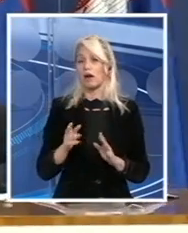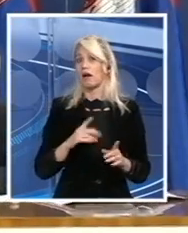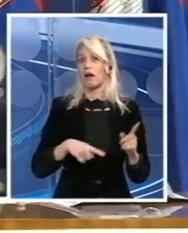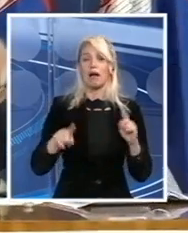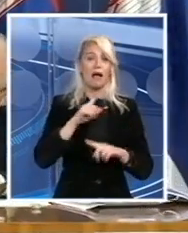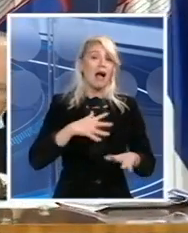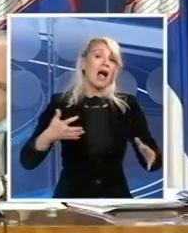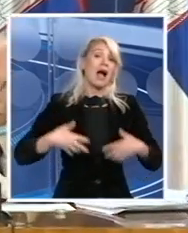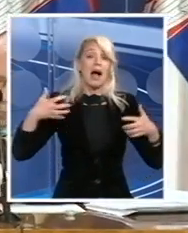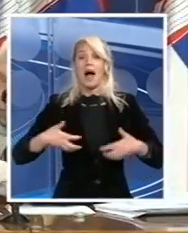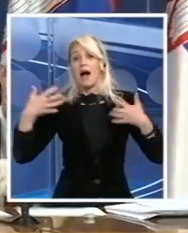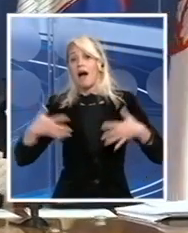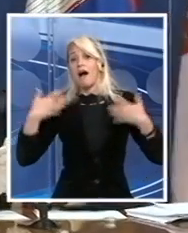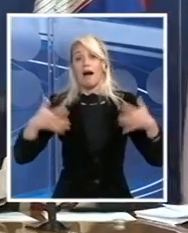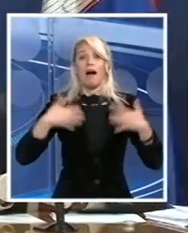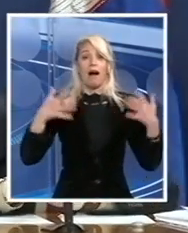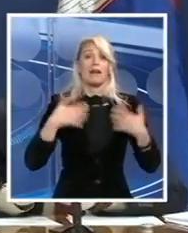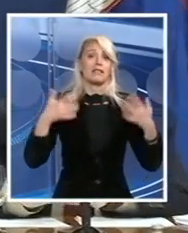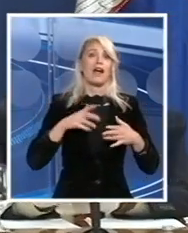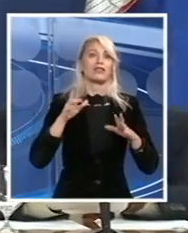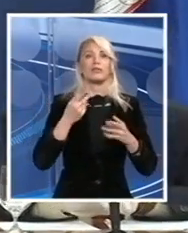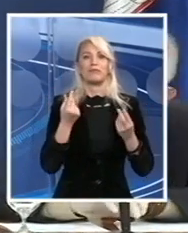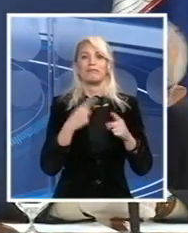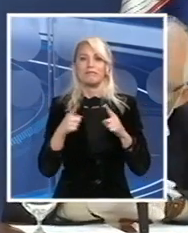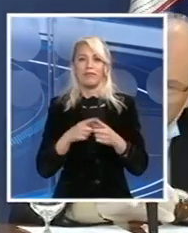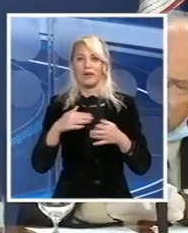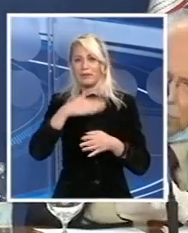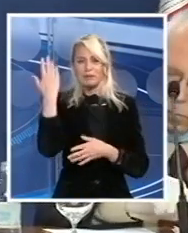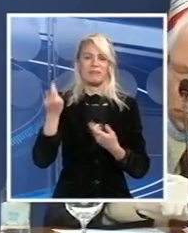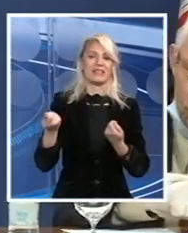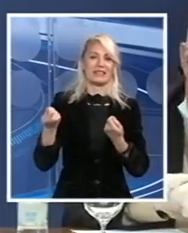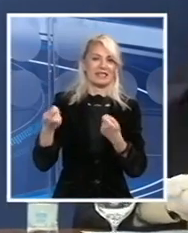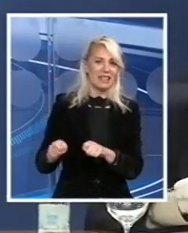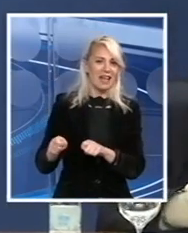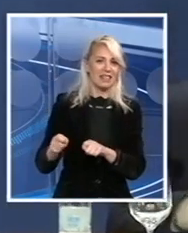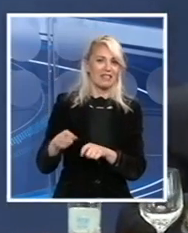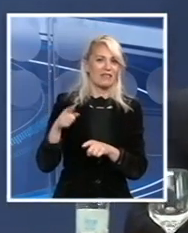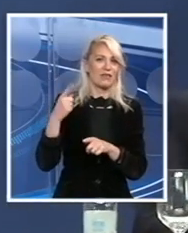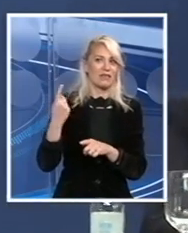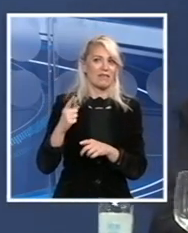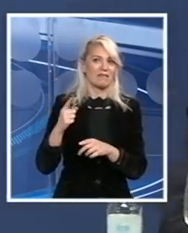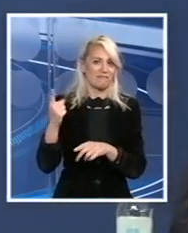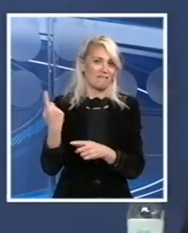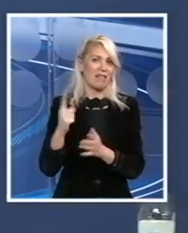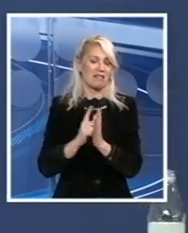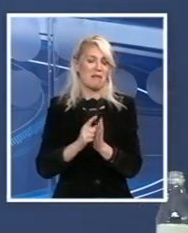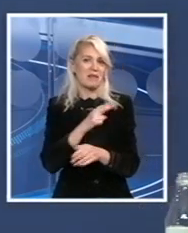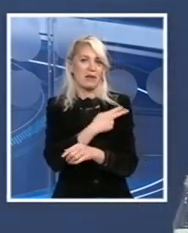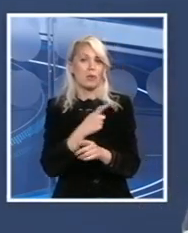beskrajno srećni što smo bili u mogućnosti da u ovom momentu, a nadam se da neće biti potrebe